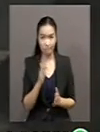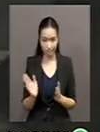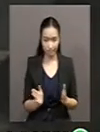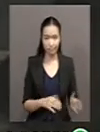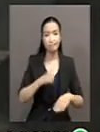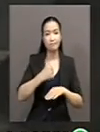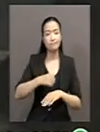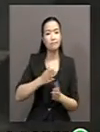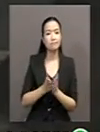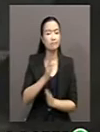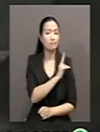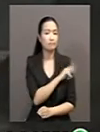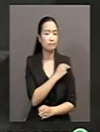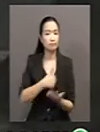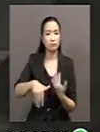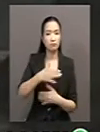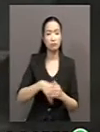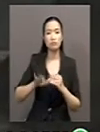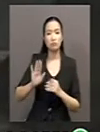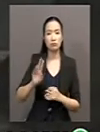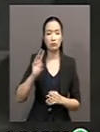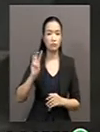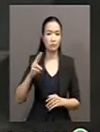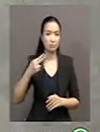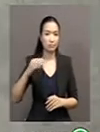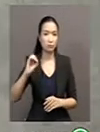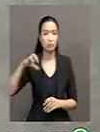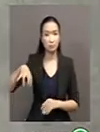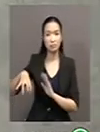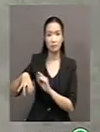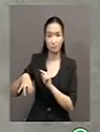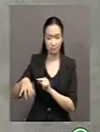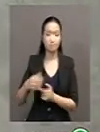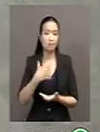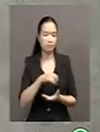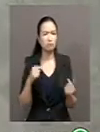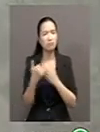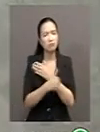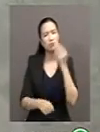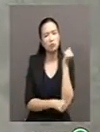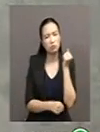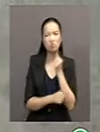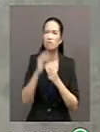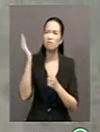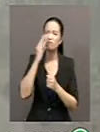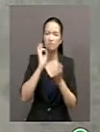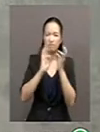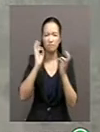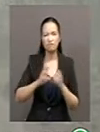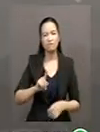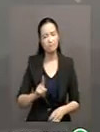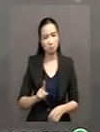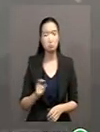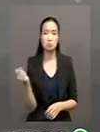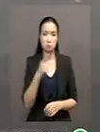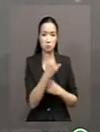ผนกสาธารณสุขและสิ่งแวดล้อมของ WHO นางมาเรียไนร่ากล่าวว่าแม้ประเทศยากจนจะมีอากาศที่สกปรกมากกว่าประเทศที่